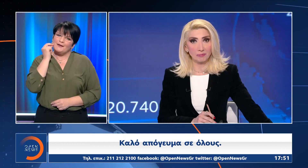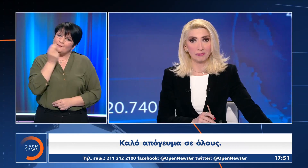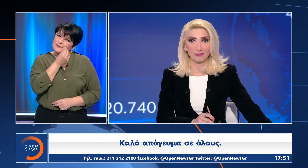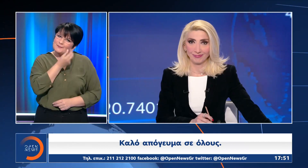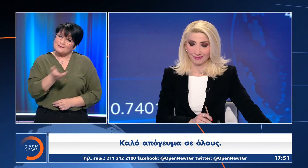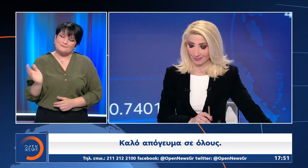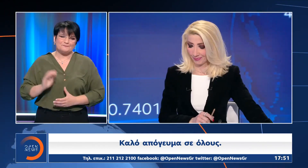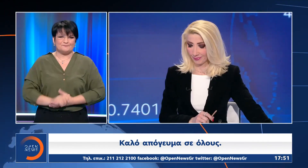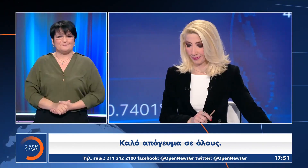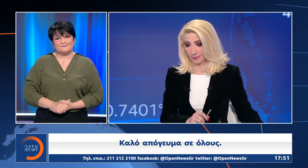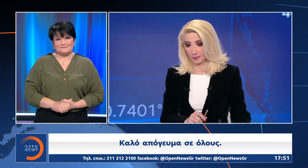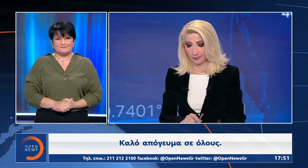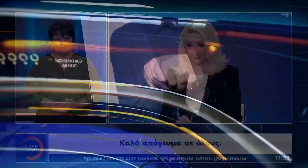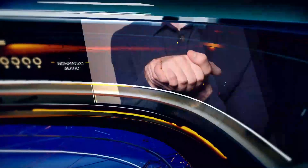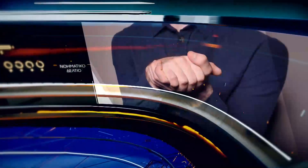απόγευμα.